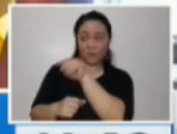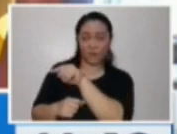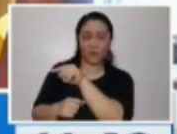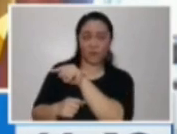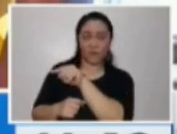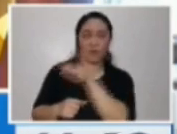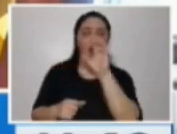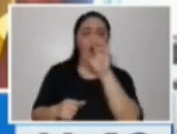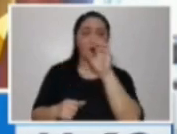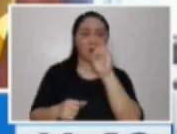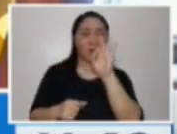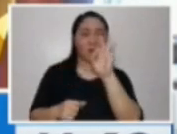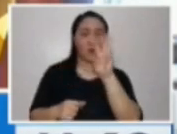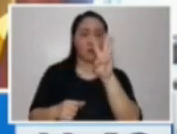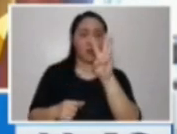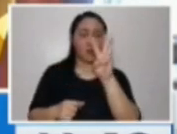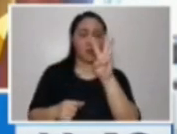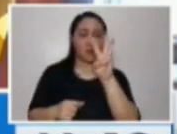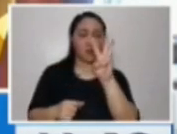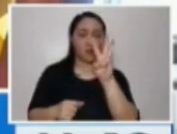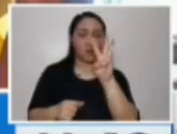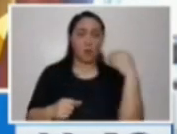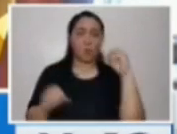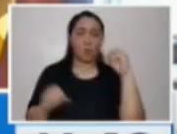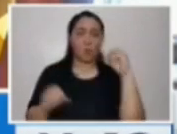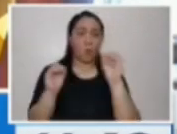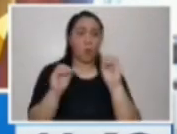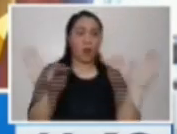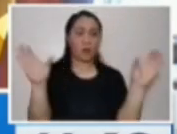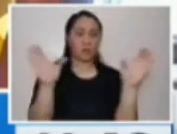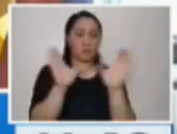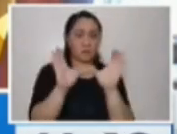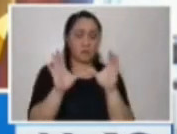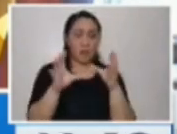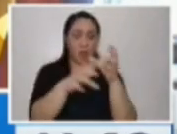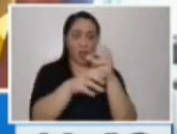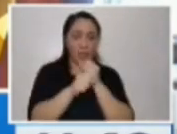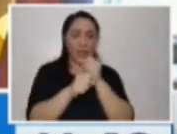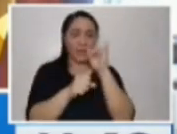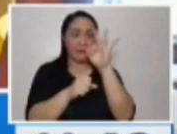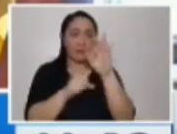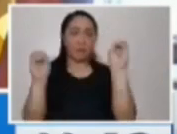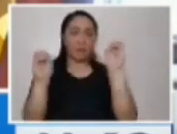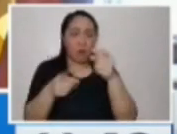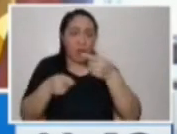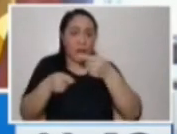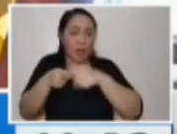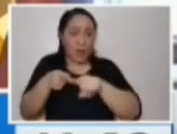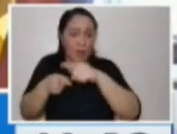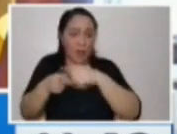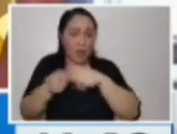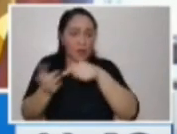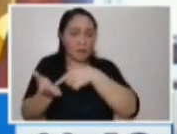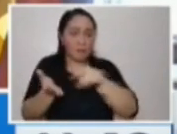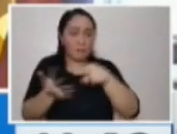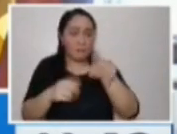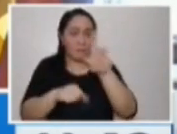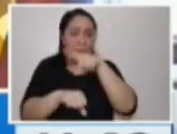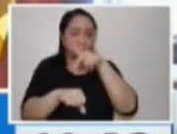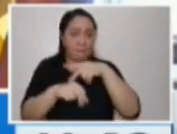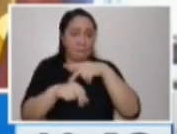Certificate. Pinapakiusap lang namin to sa POIA na matulungan kami i-register, i-enroll yung mga